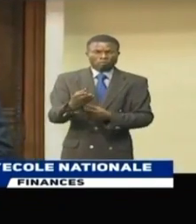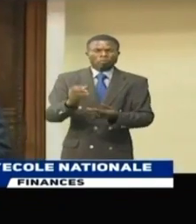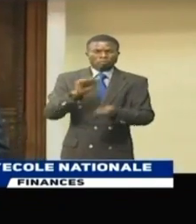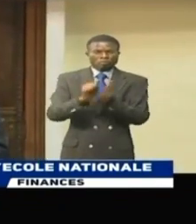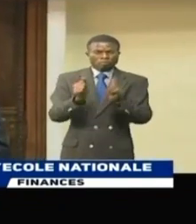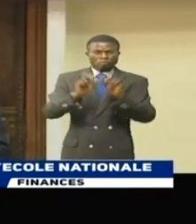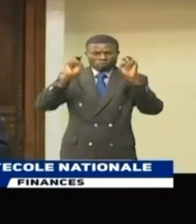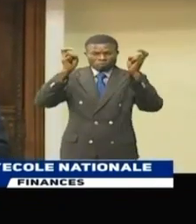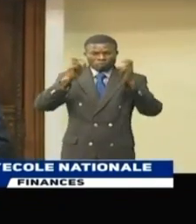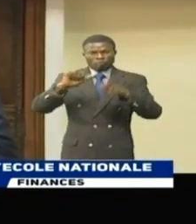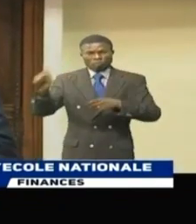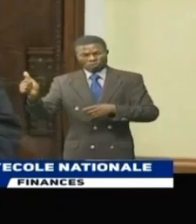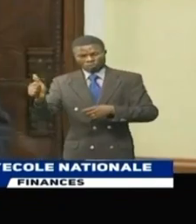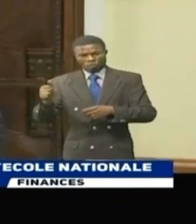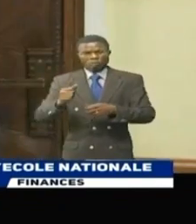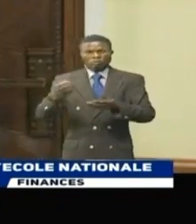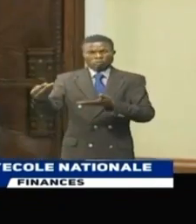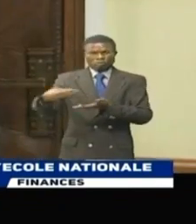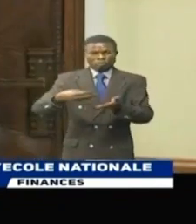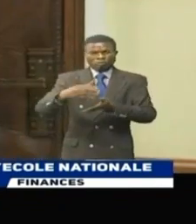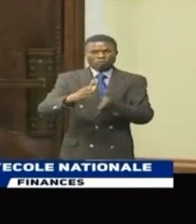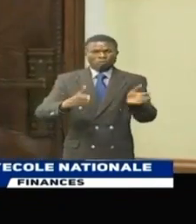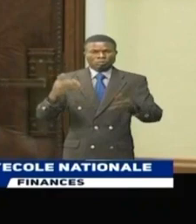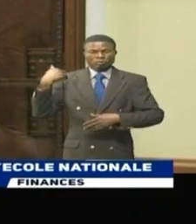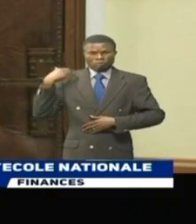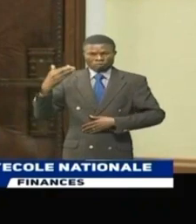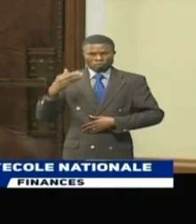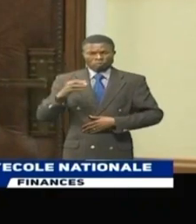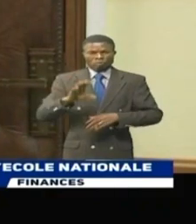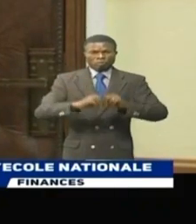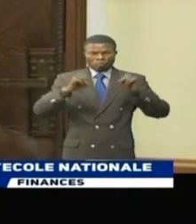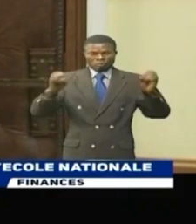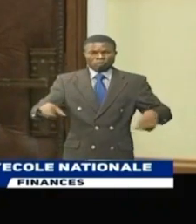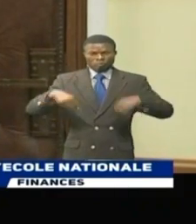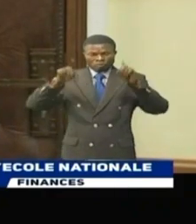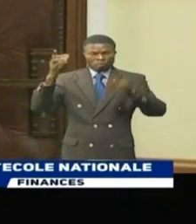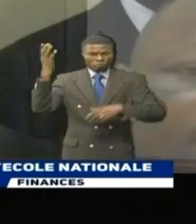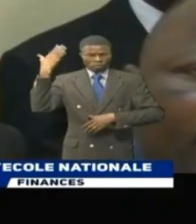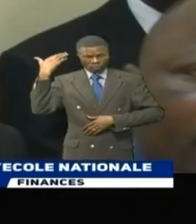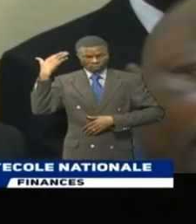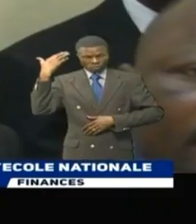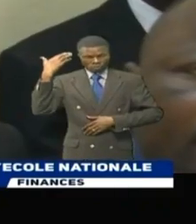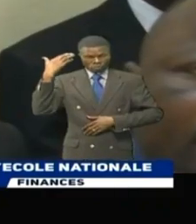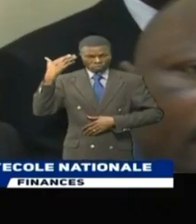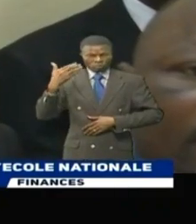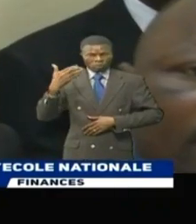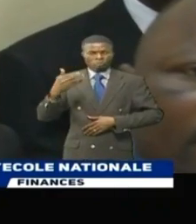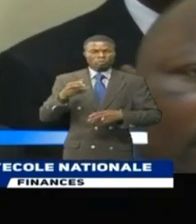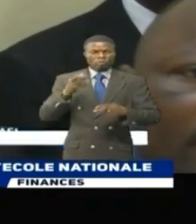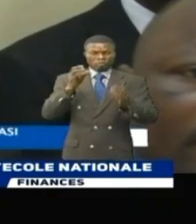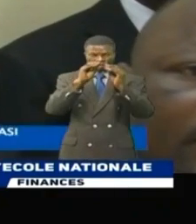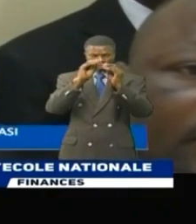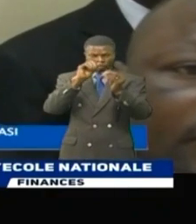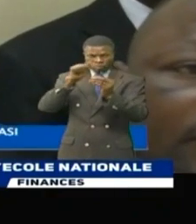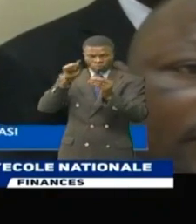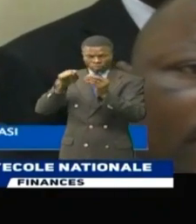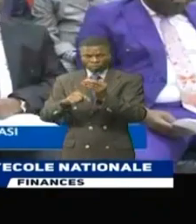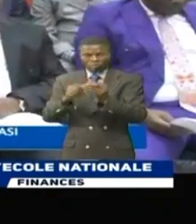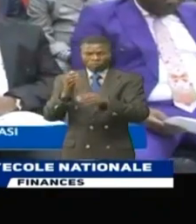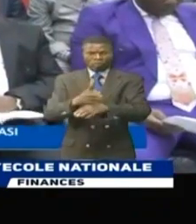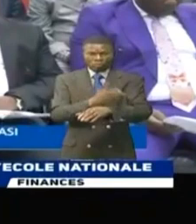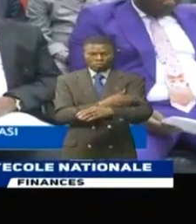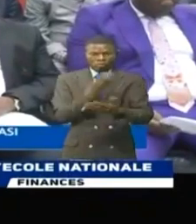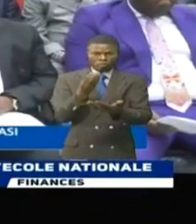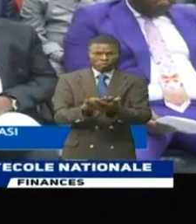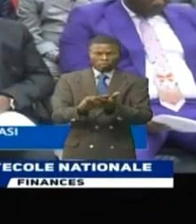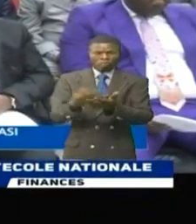développés, dont la mobilisation des recettes durant les 50 dernières années, la maîtrise des comptes spéciaux, l'évolution du